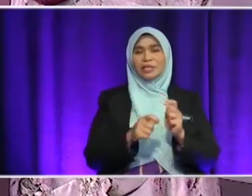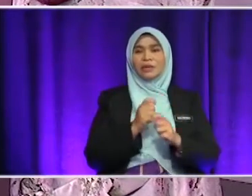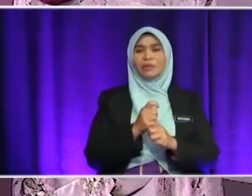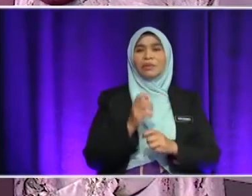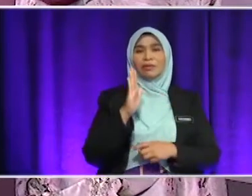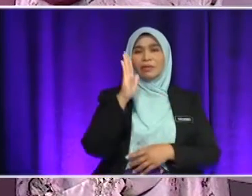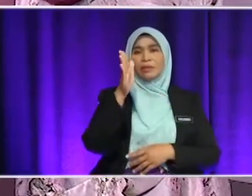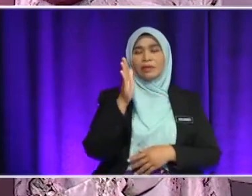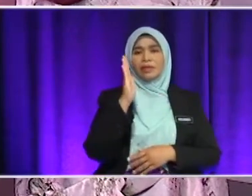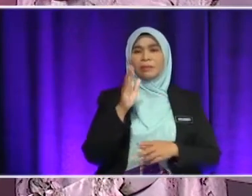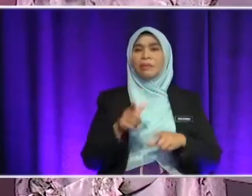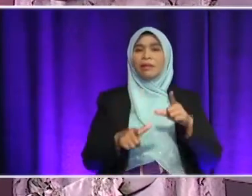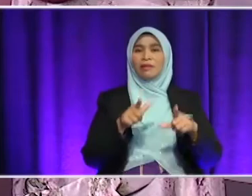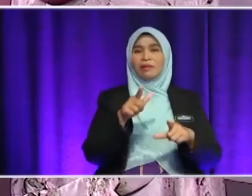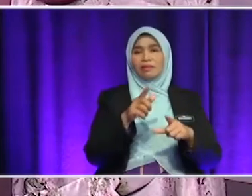alam yang baru